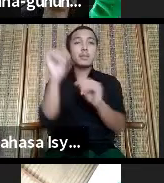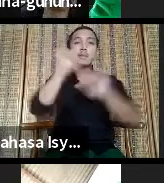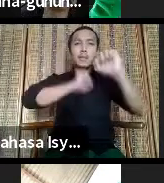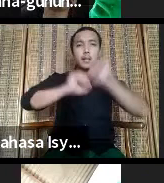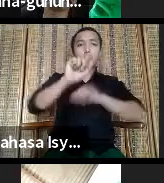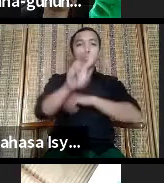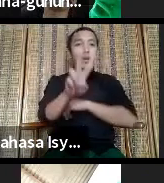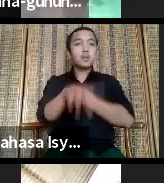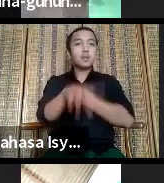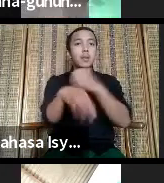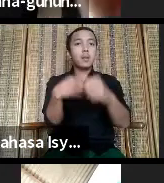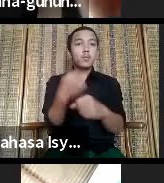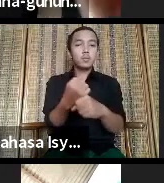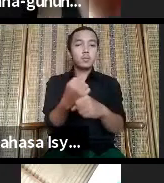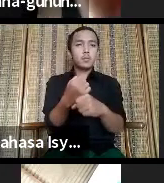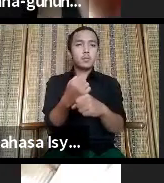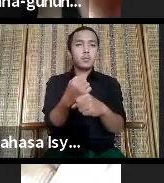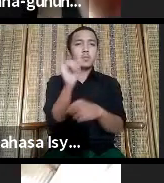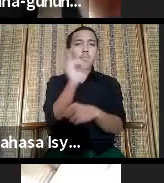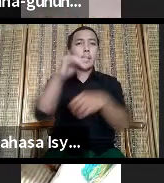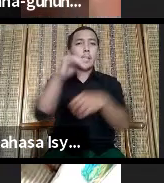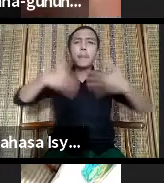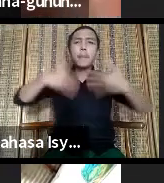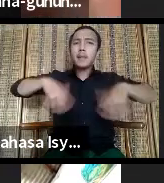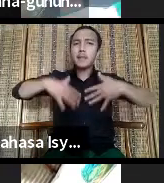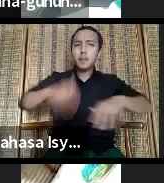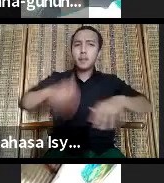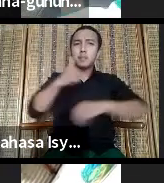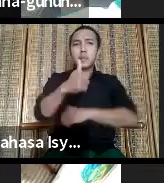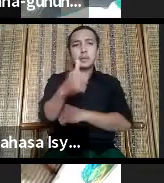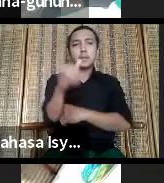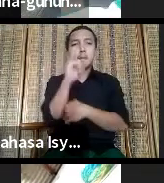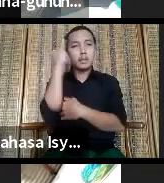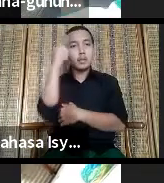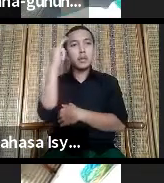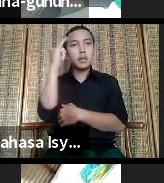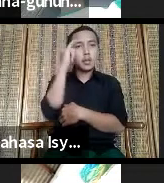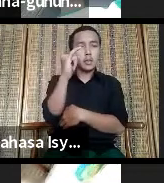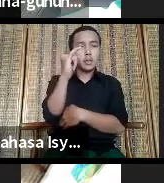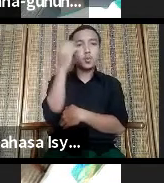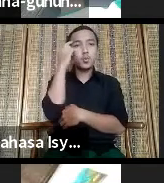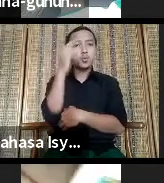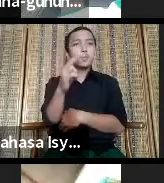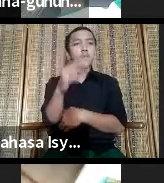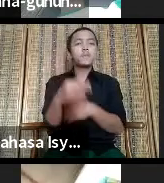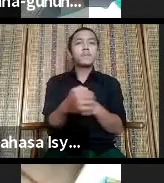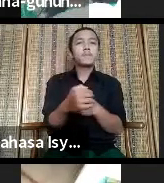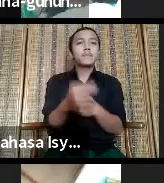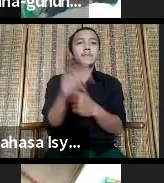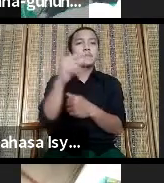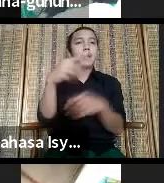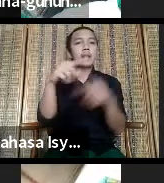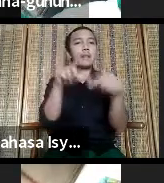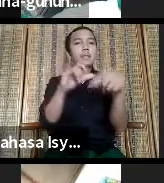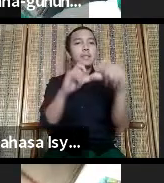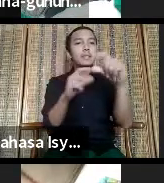berbagi praktik baik dan juga berbagi ide-ide untuk merealisasikan dan mengupayakan agar